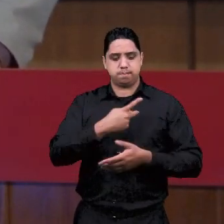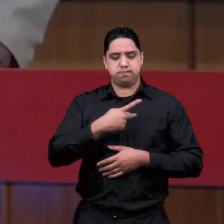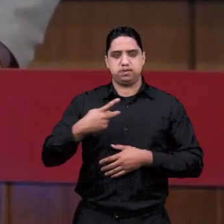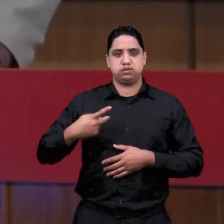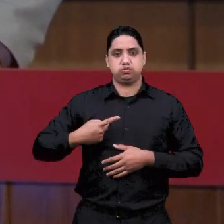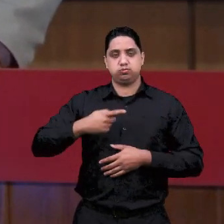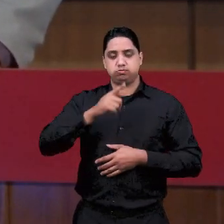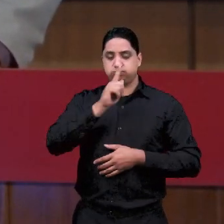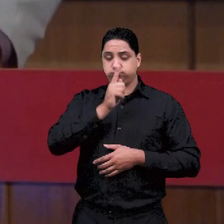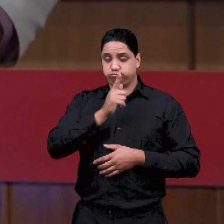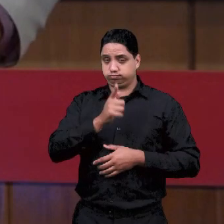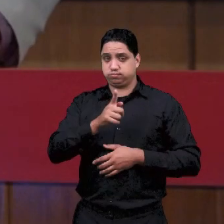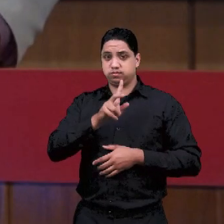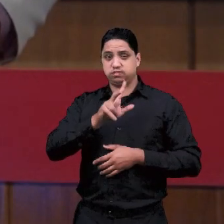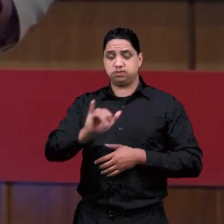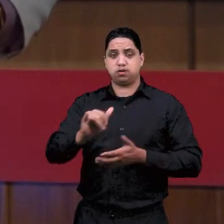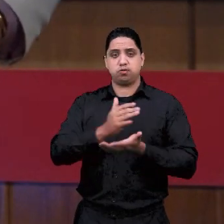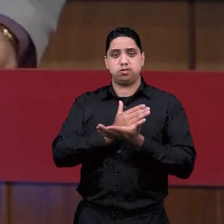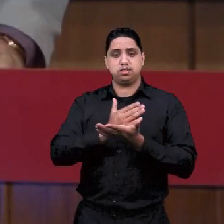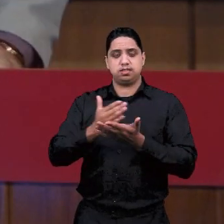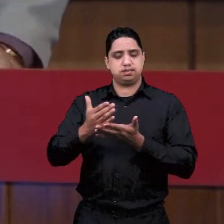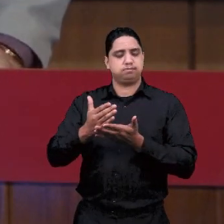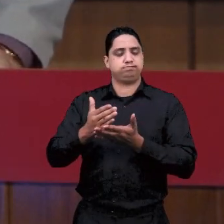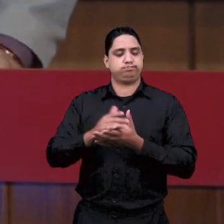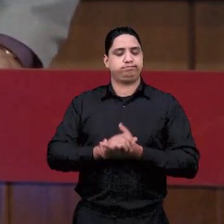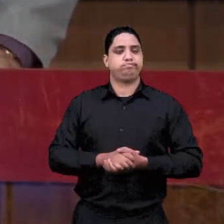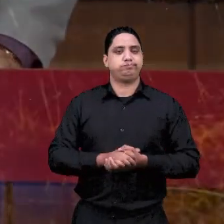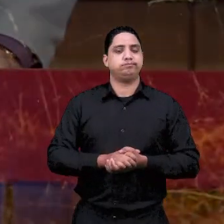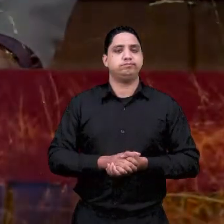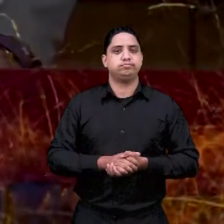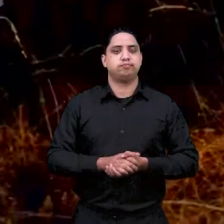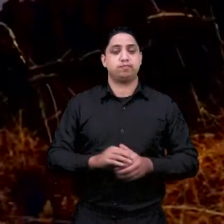va apporter à nous une parole ce matin.